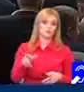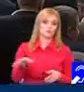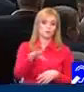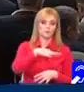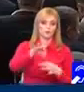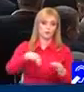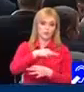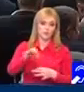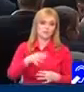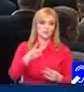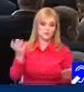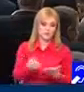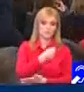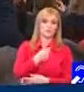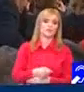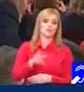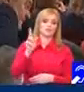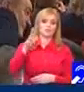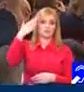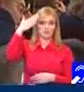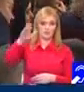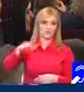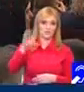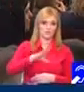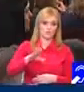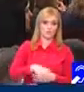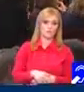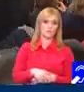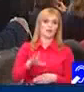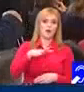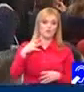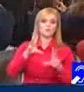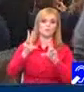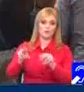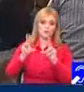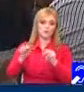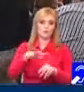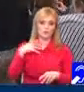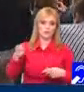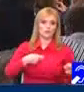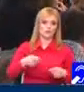de infrastructură ar trebui să găsească parteneri externi. Cât despre descentralizarea promisă de atâtea ori de